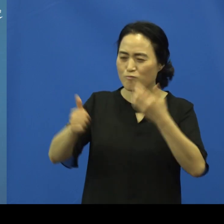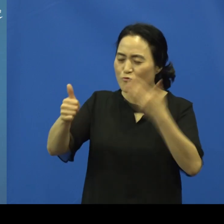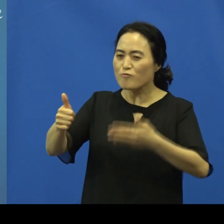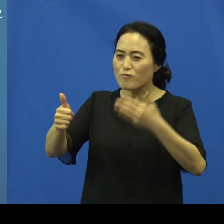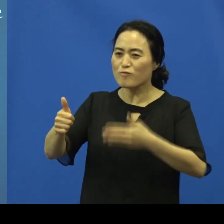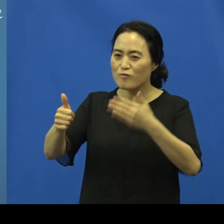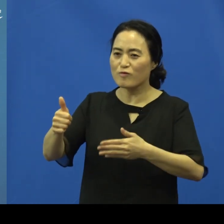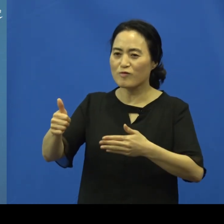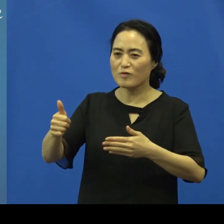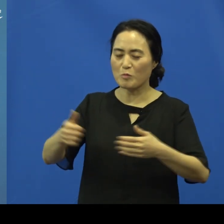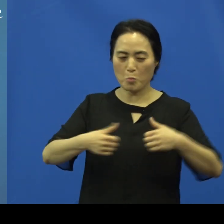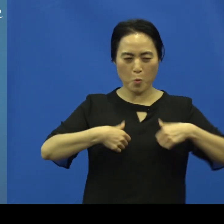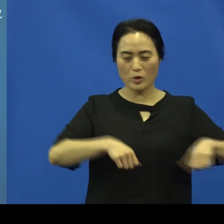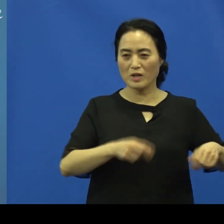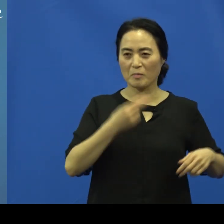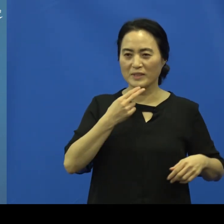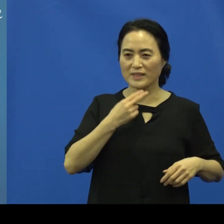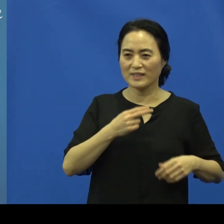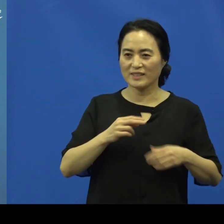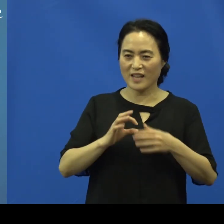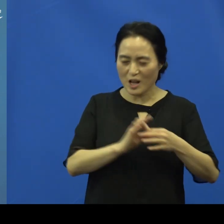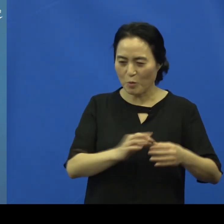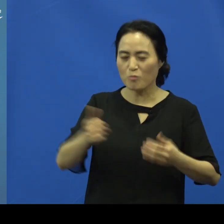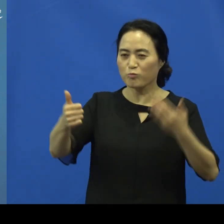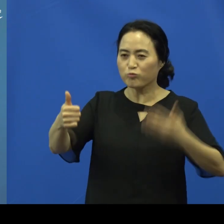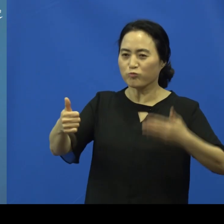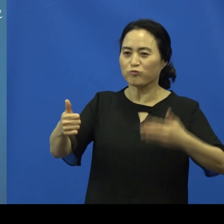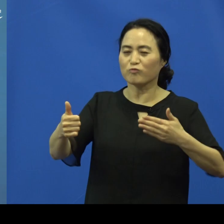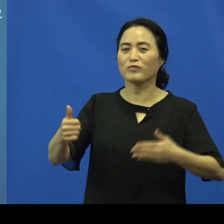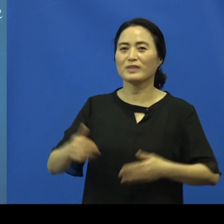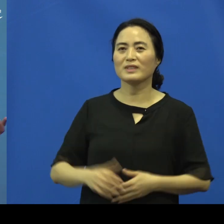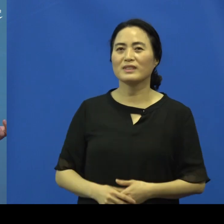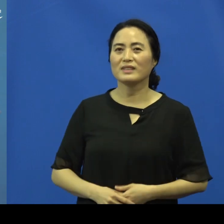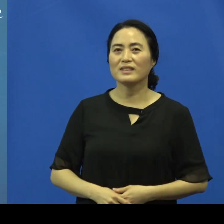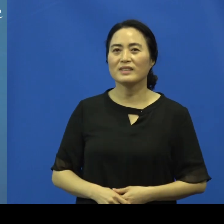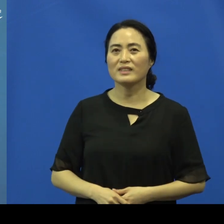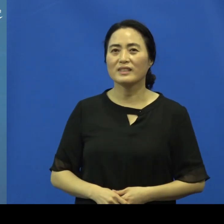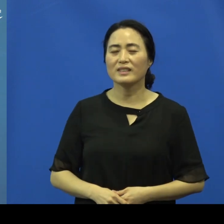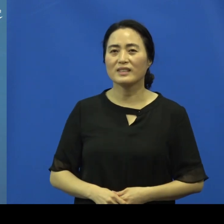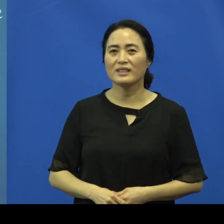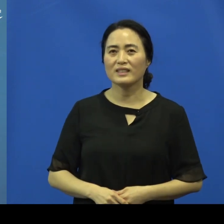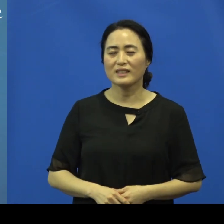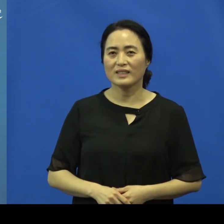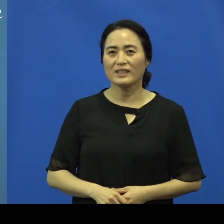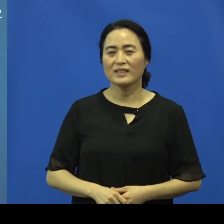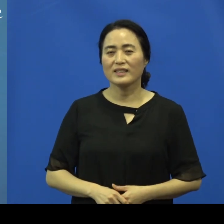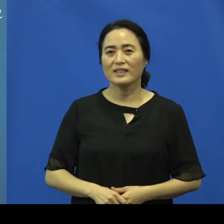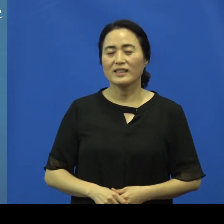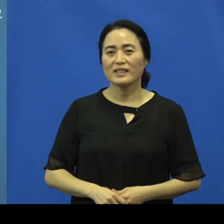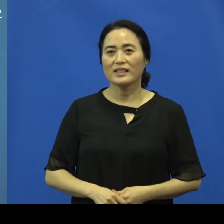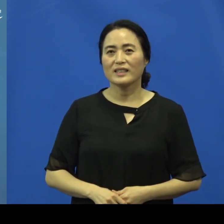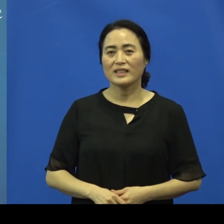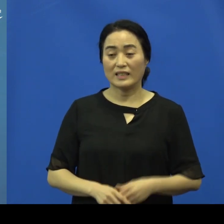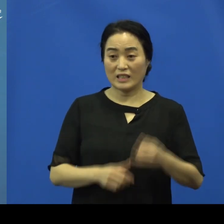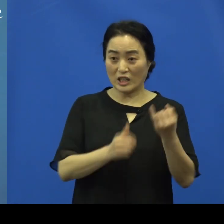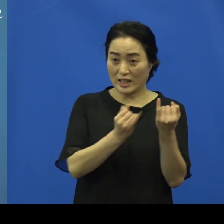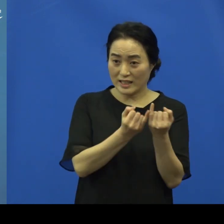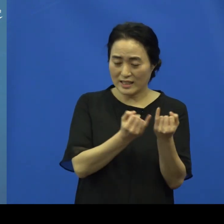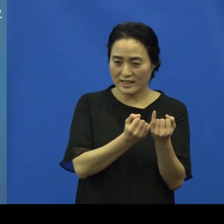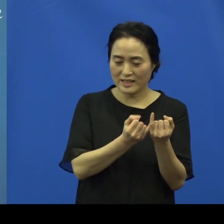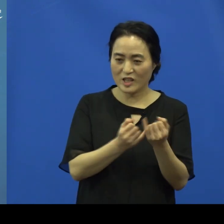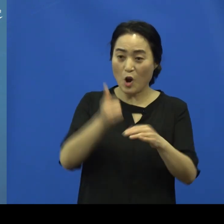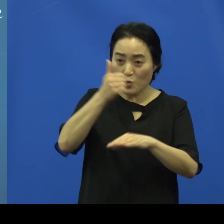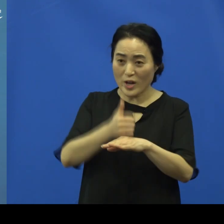또 친절하게 이제 대화하는 것을 볼 수 있습니다. 이제 우여곡절 끝에 이 여인이